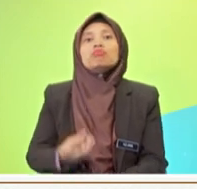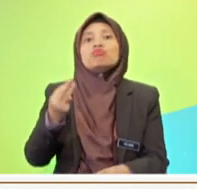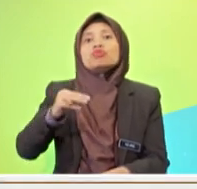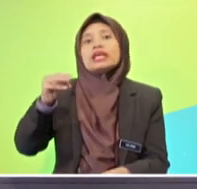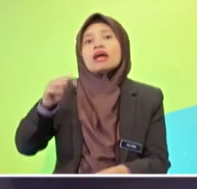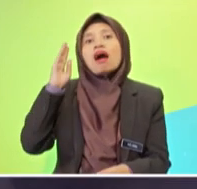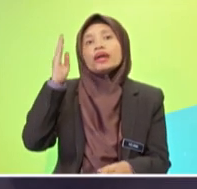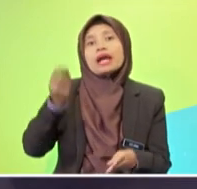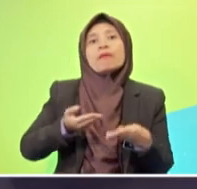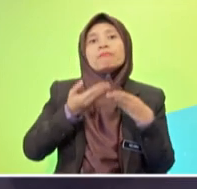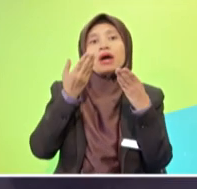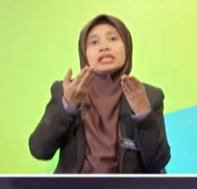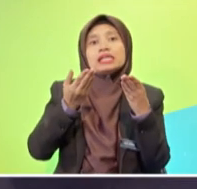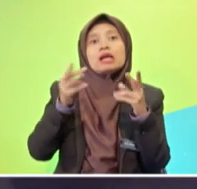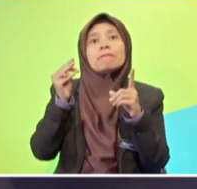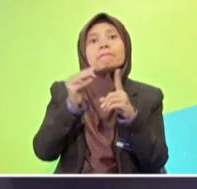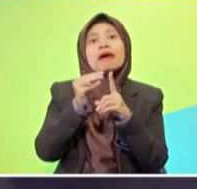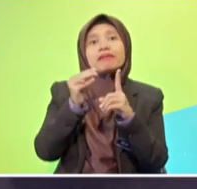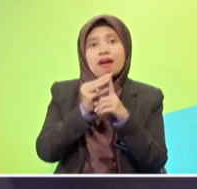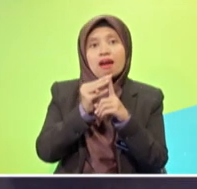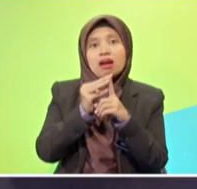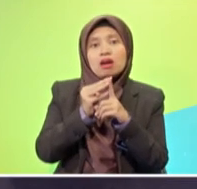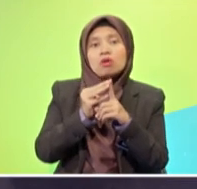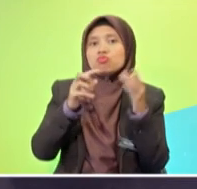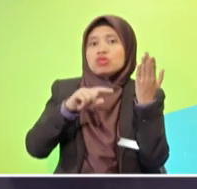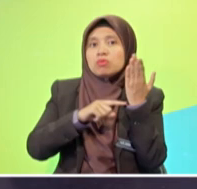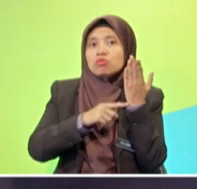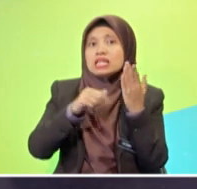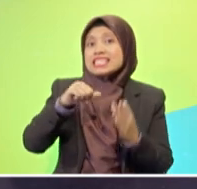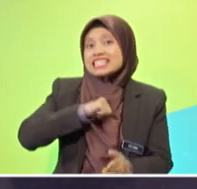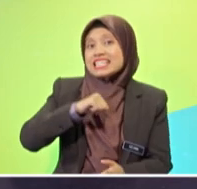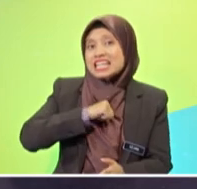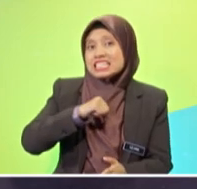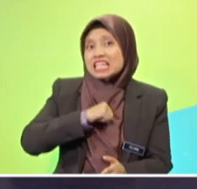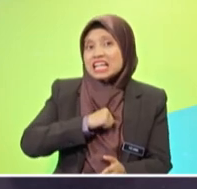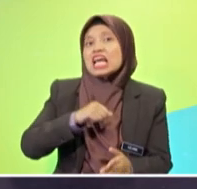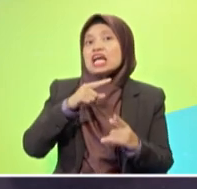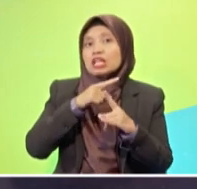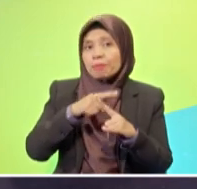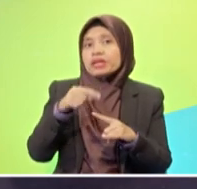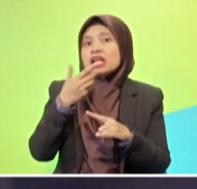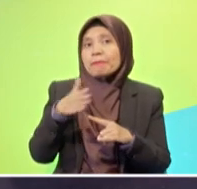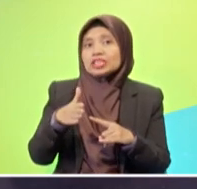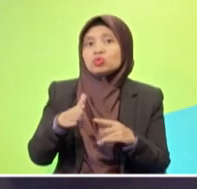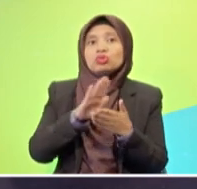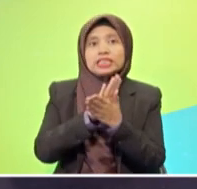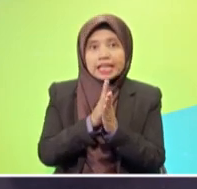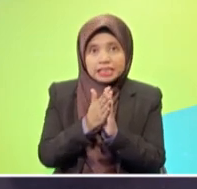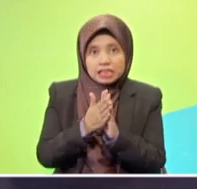pula masing-masing mereka akan mencoba mencari individu tetapi mata itu akan disumbangkan kepada kumpulan